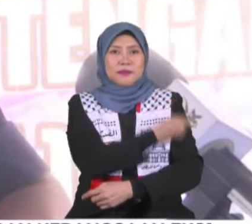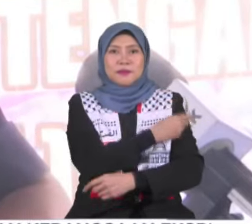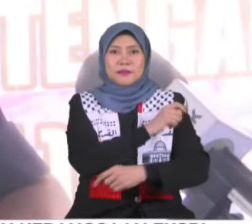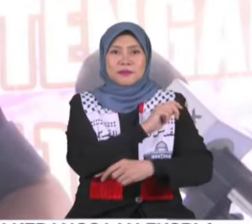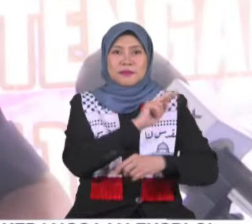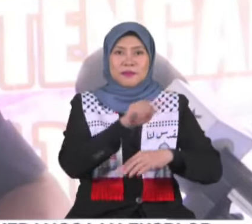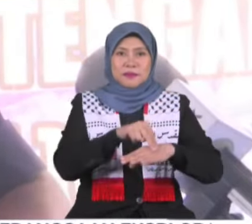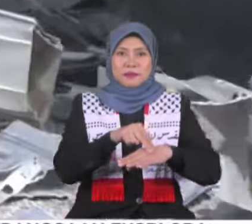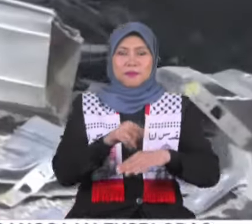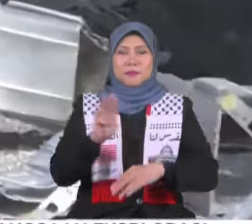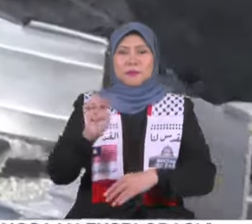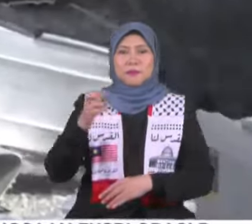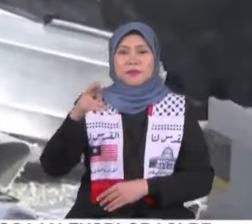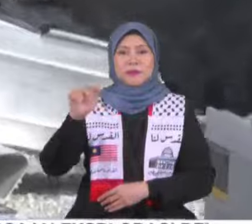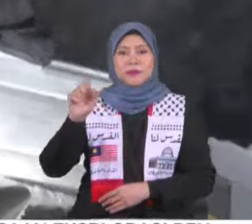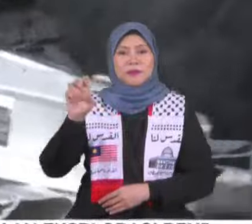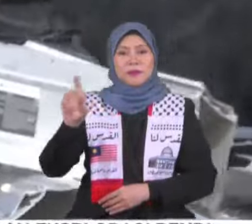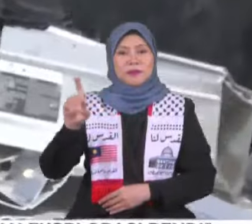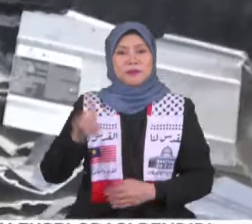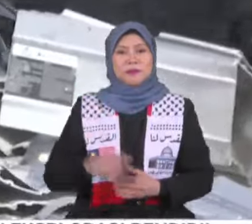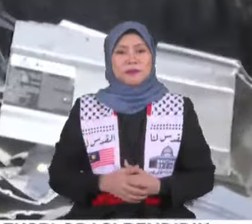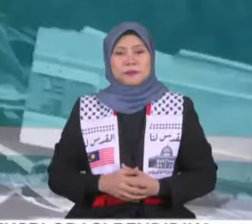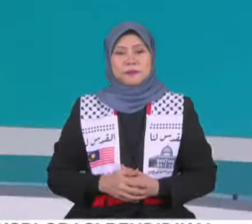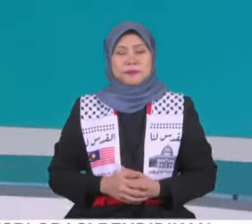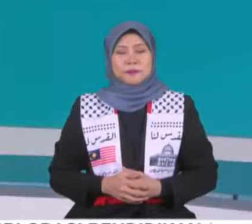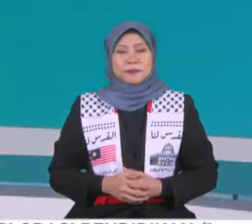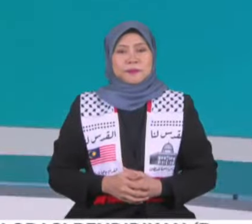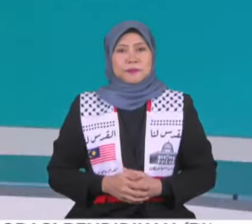Nasional Berhad.